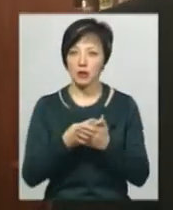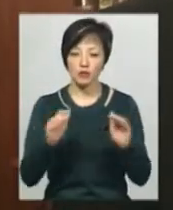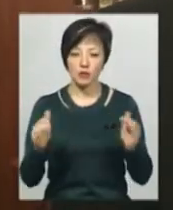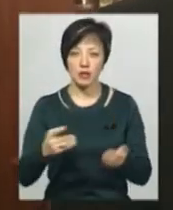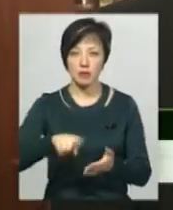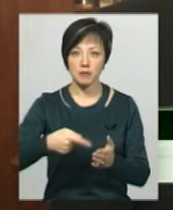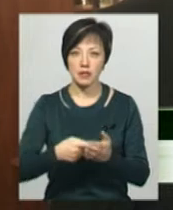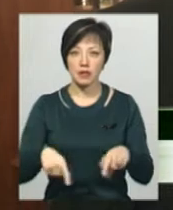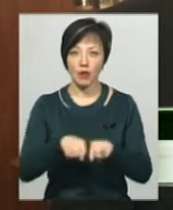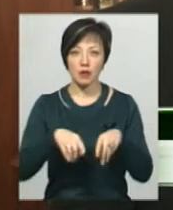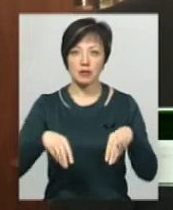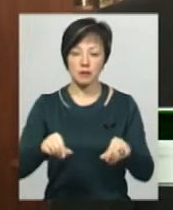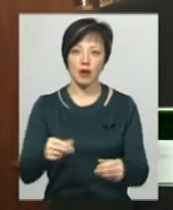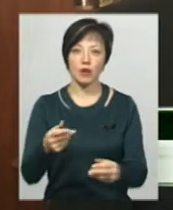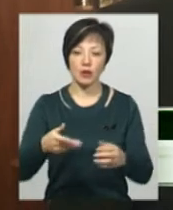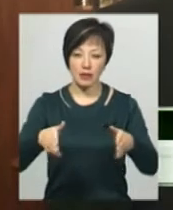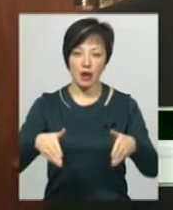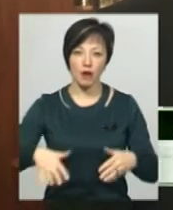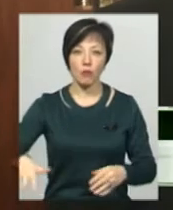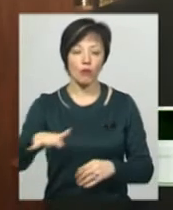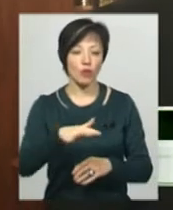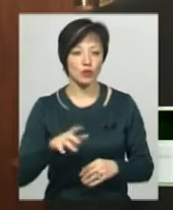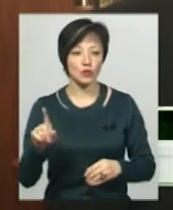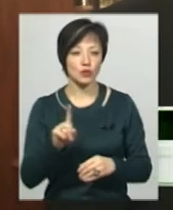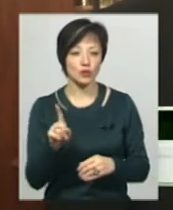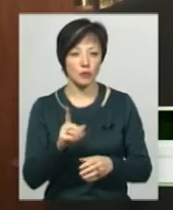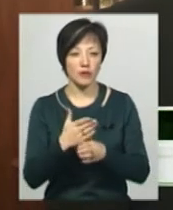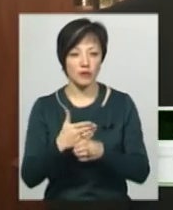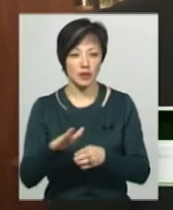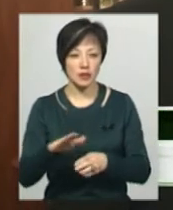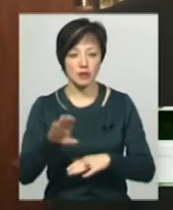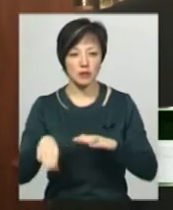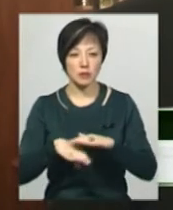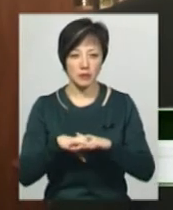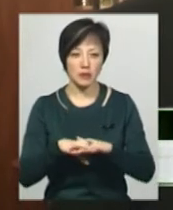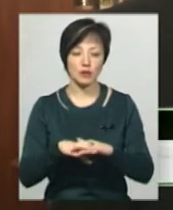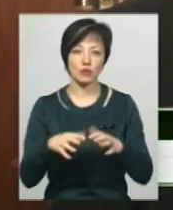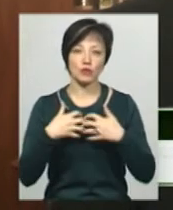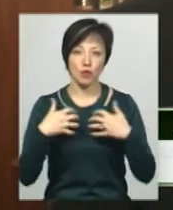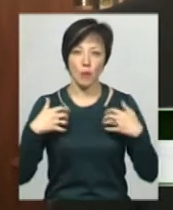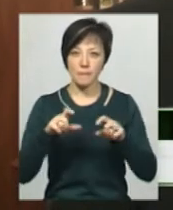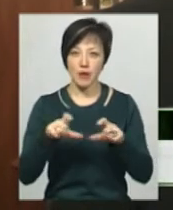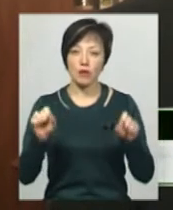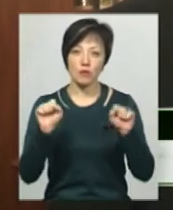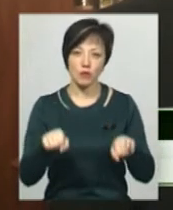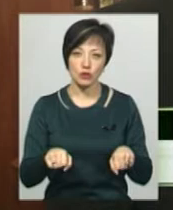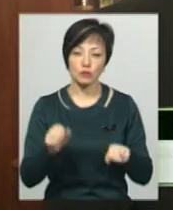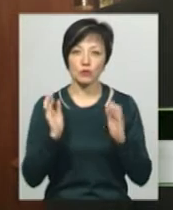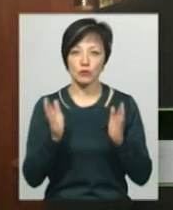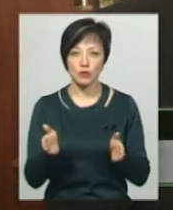земельної ділянки, якби такої площі, щоб її виділити під повноцінний зоопарк. Можливо, це можна